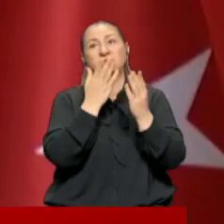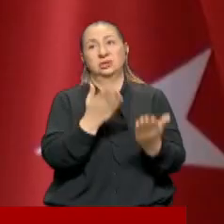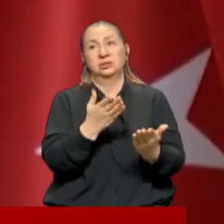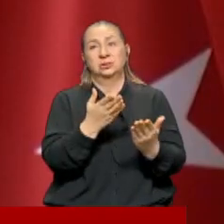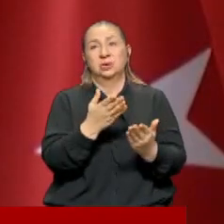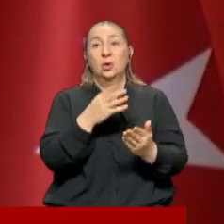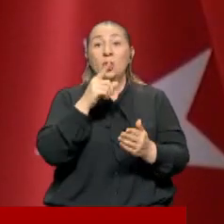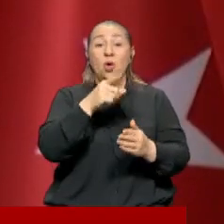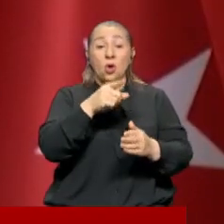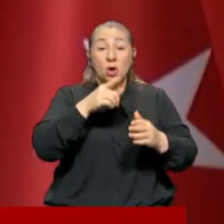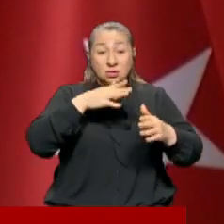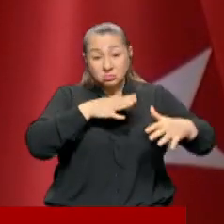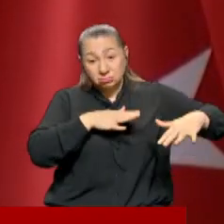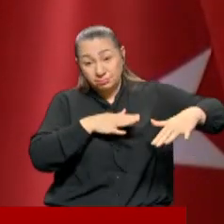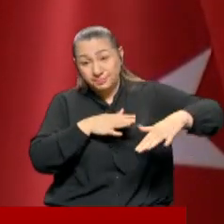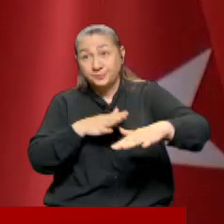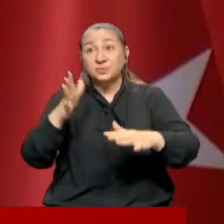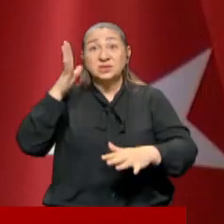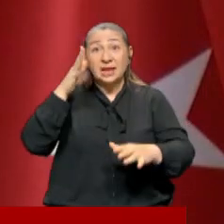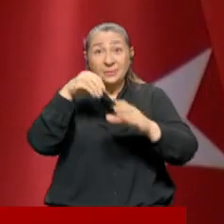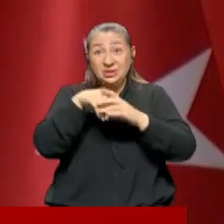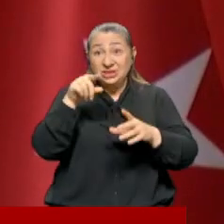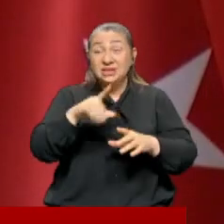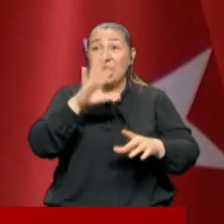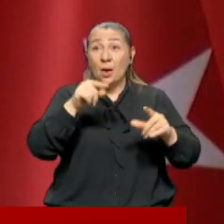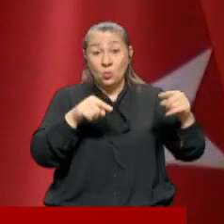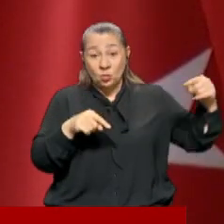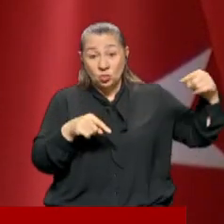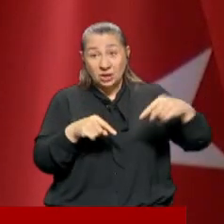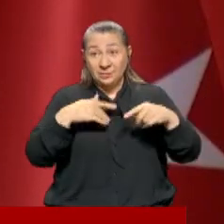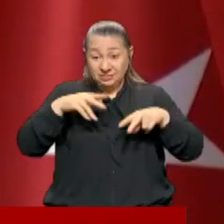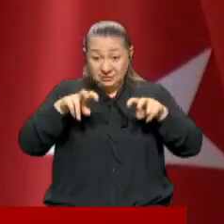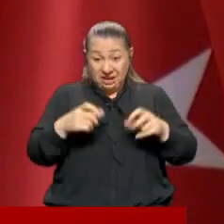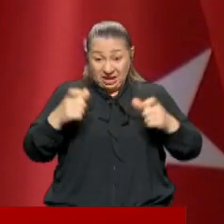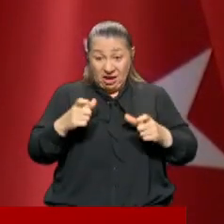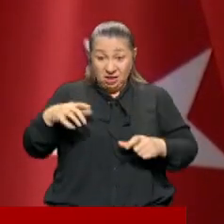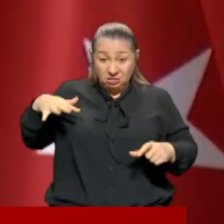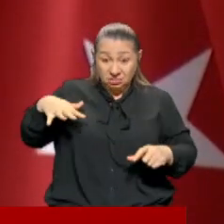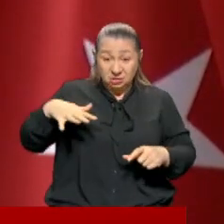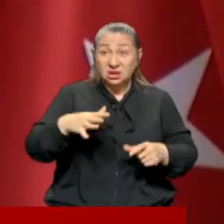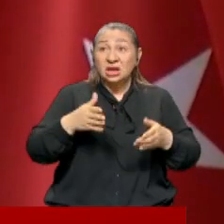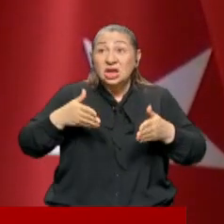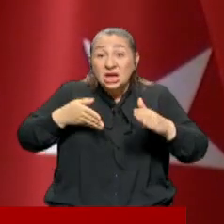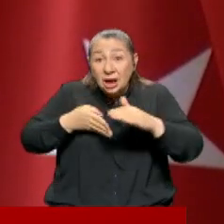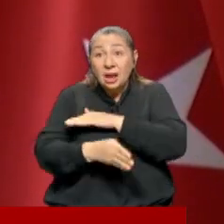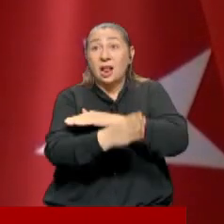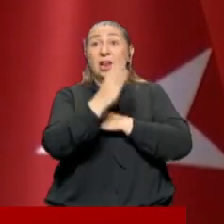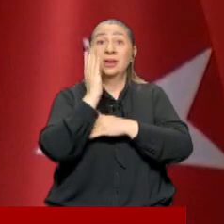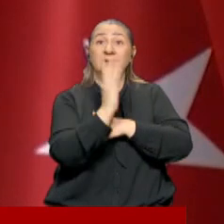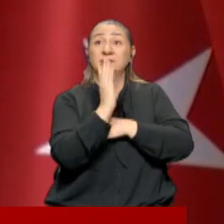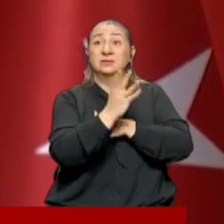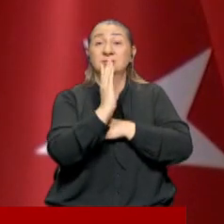karşıyayız. Loderler vasıtasıyla camiden ta buradaki makamımıza kadar kanallar açmak